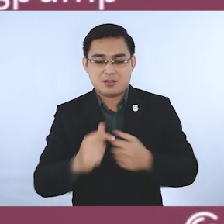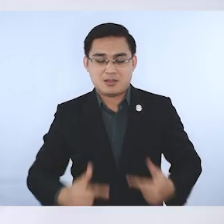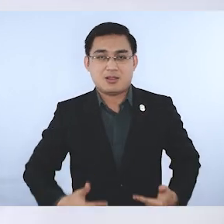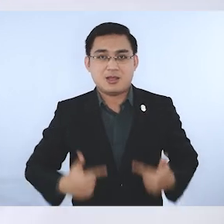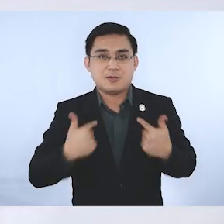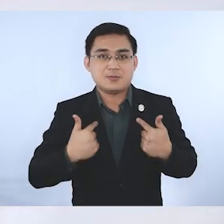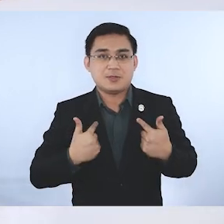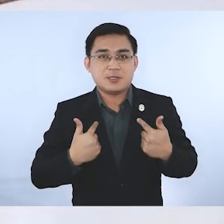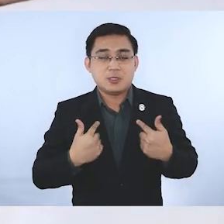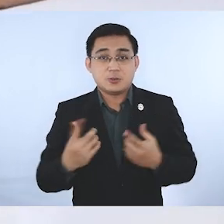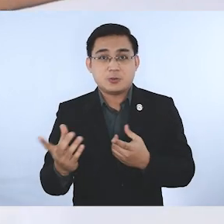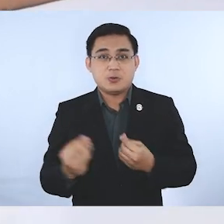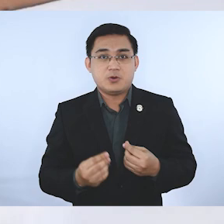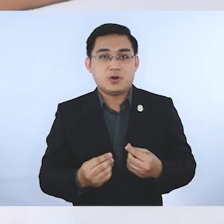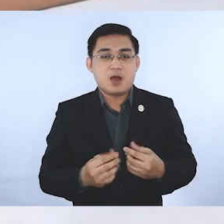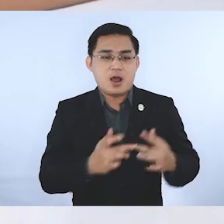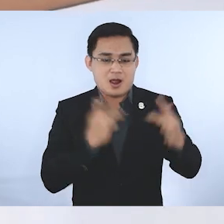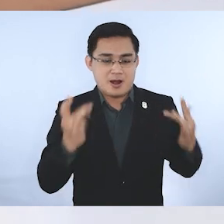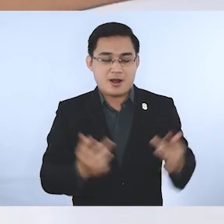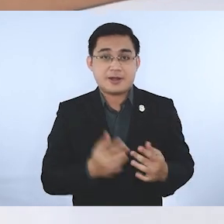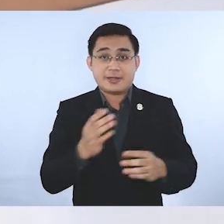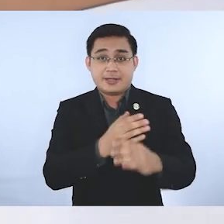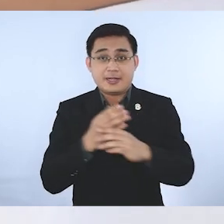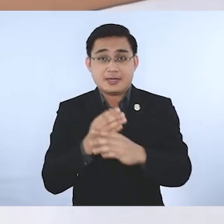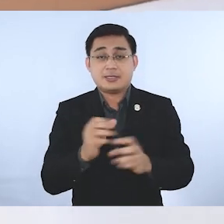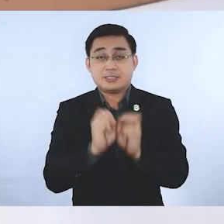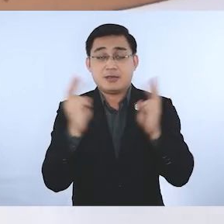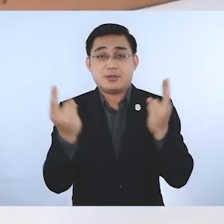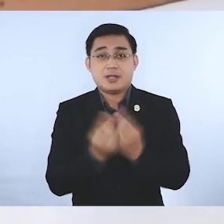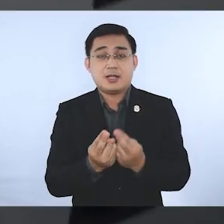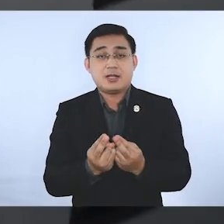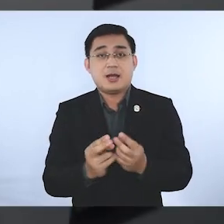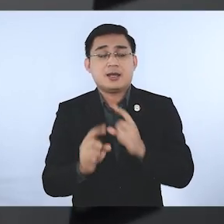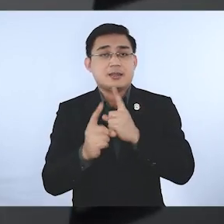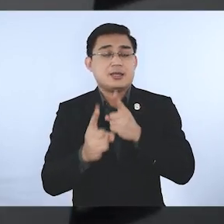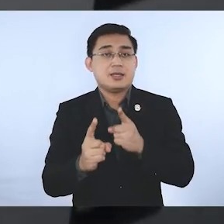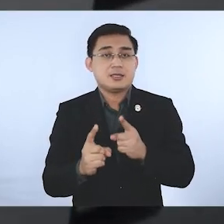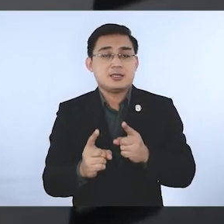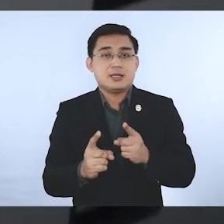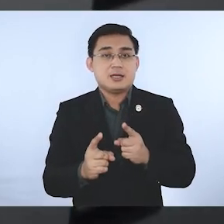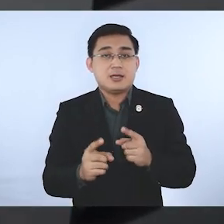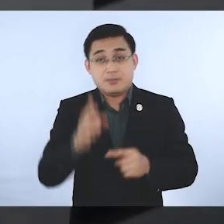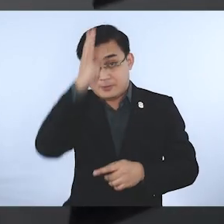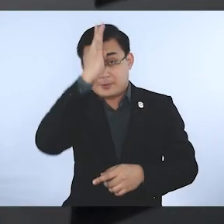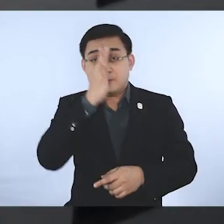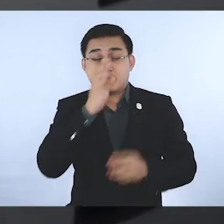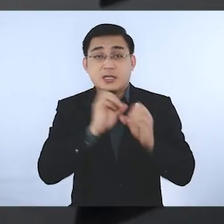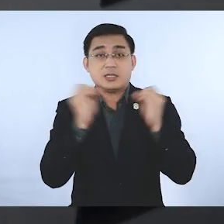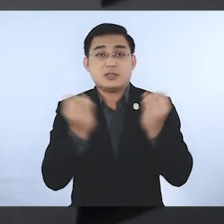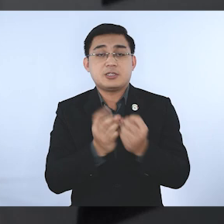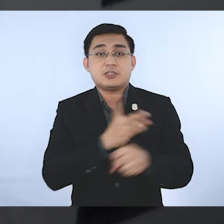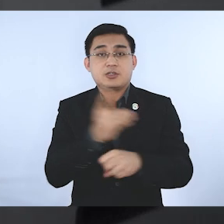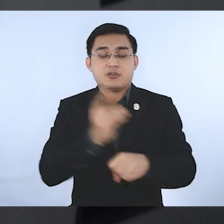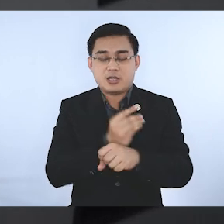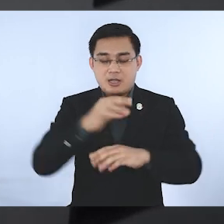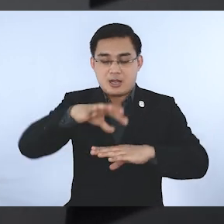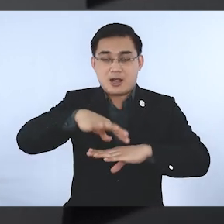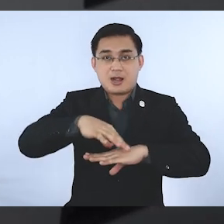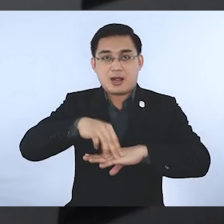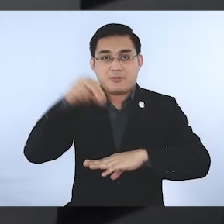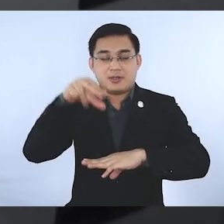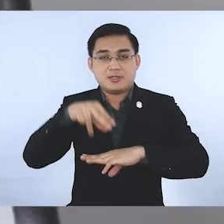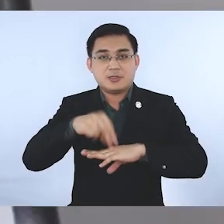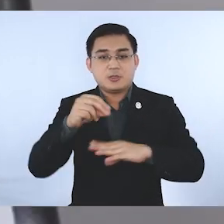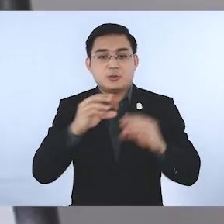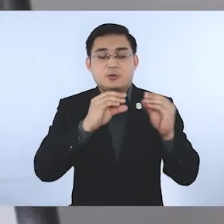isinagawang Heart Care Seminar na dinaluhan ng Kapisanang Buklod sa distrito ng Camarines Norte, itinuro ni kapatid na